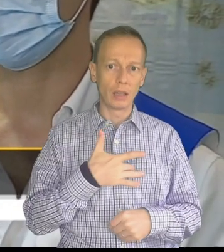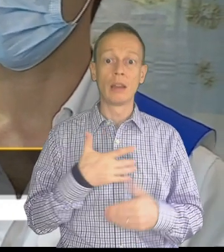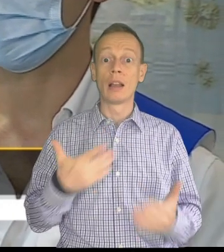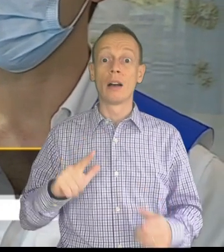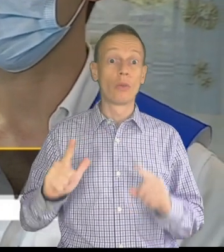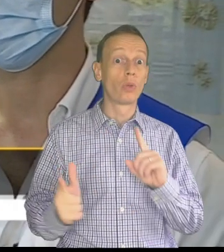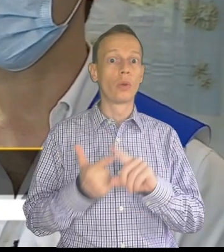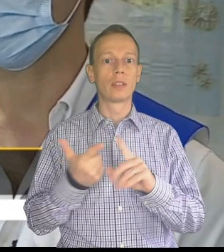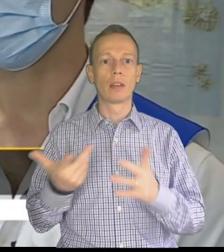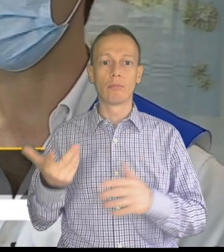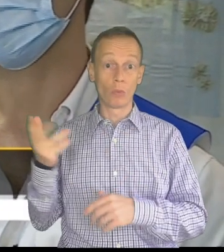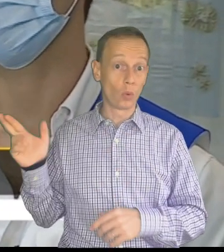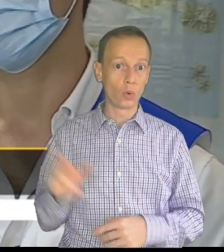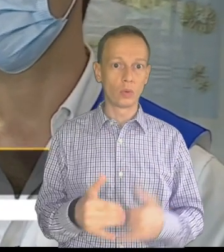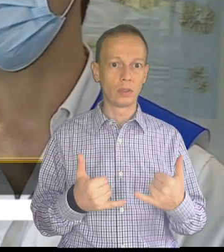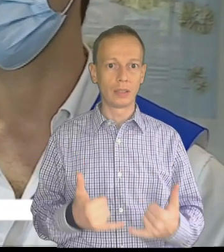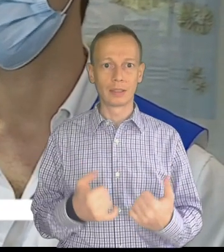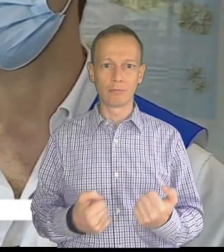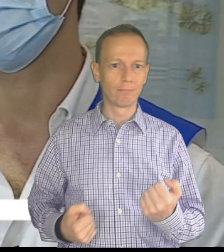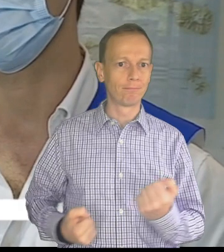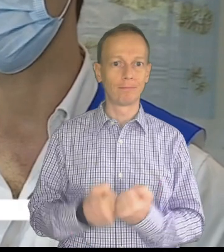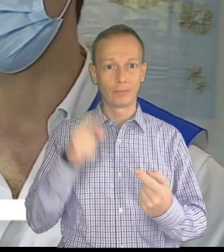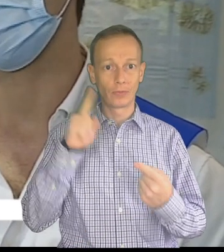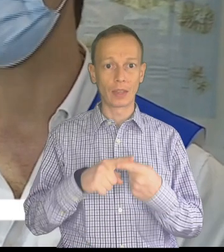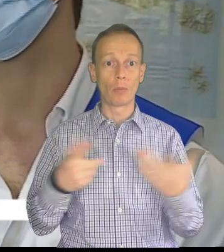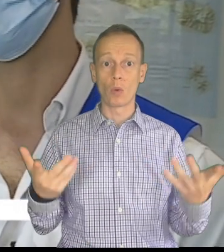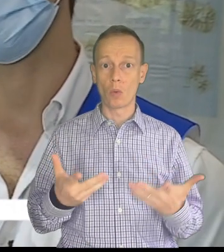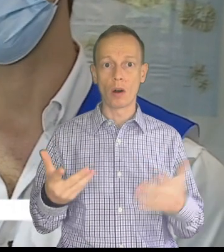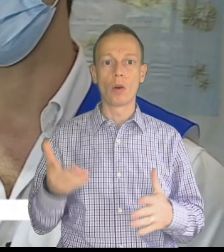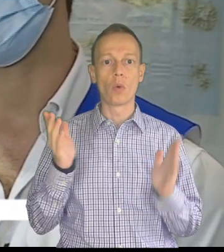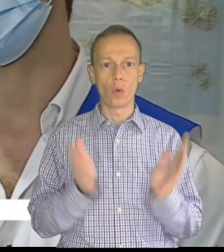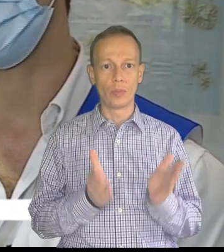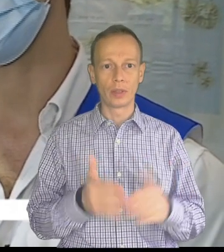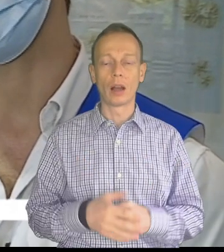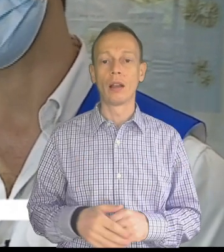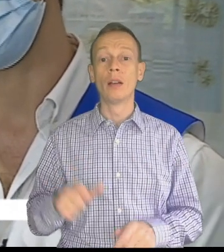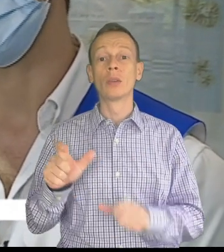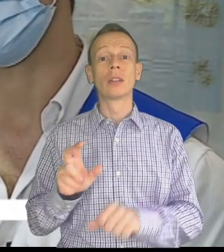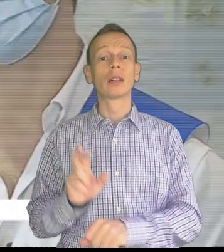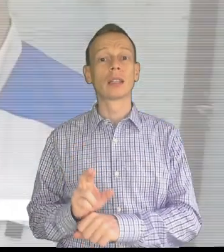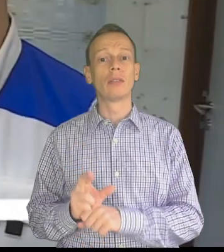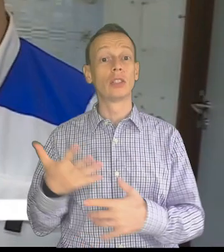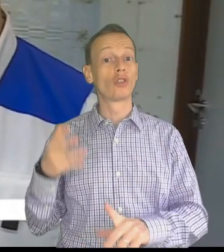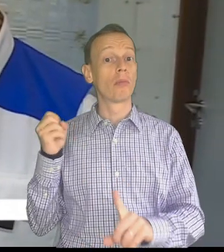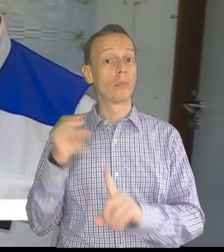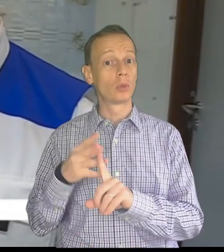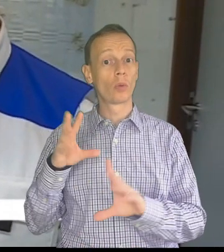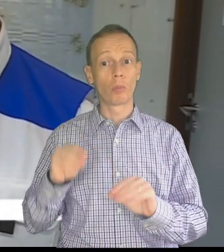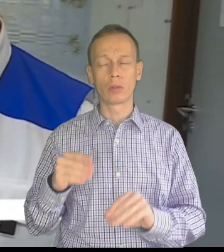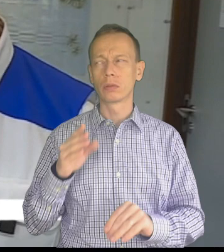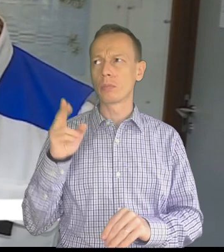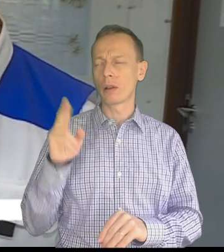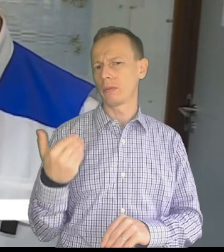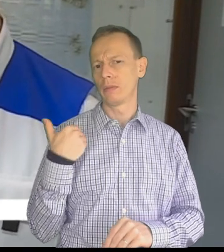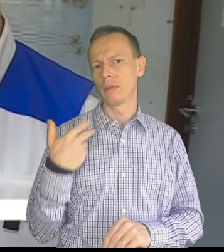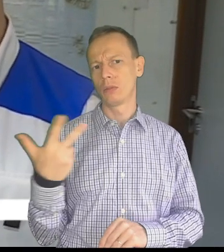la direction de la santé. Et là, c'est un deuxième retour, mais cette fois en renfort hospitalier. Les réservistes sont déjà en mission et déjà